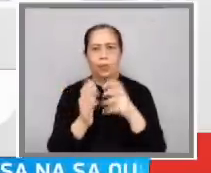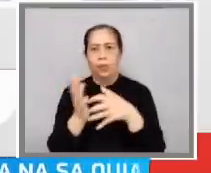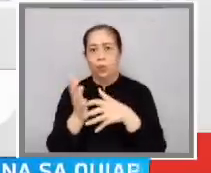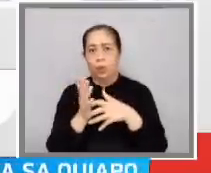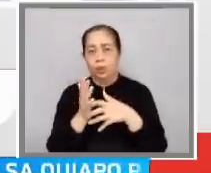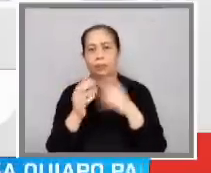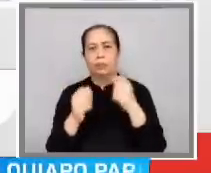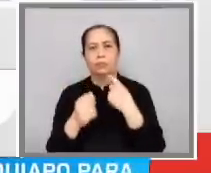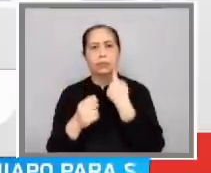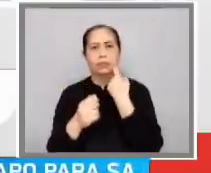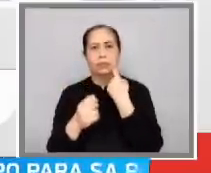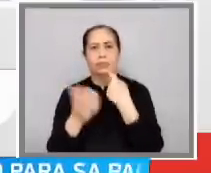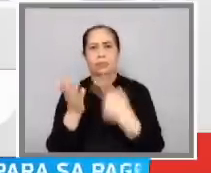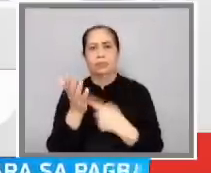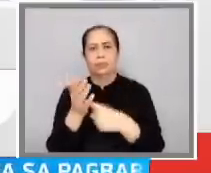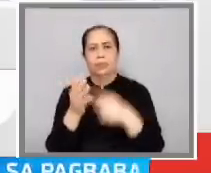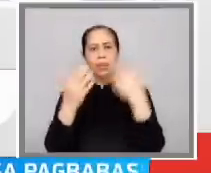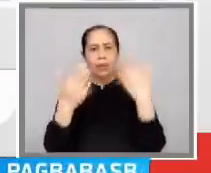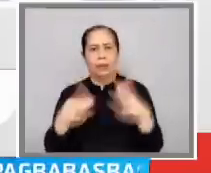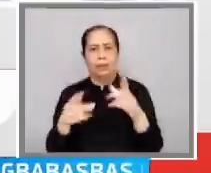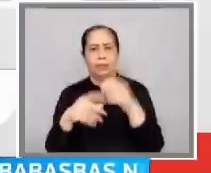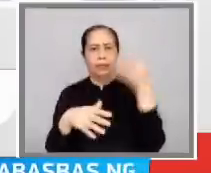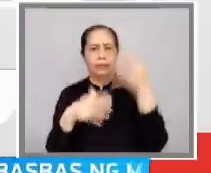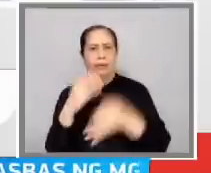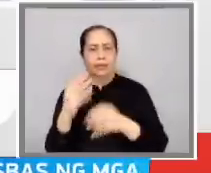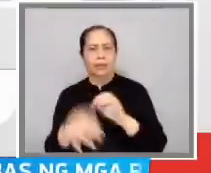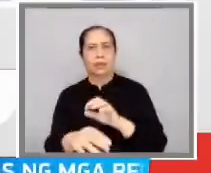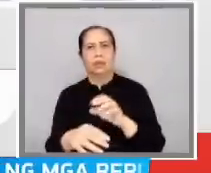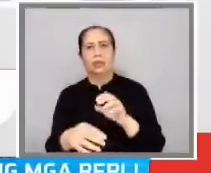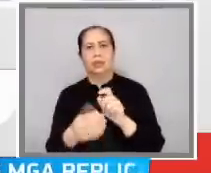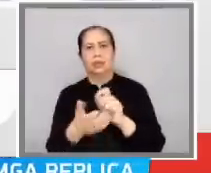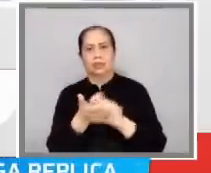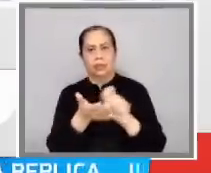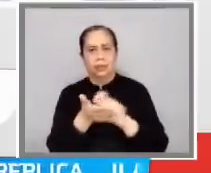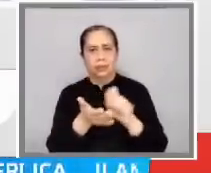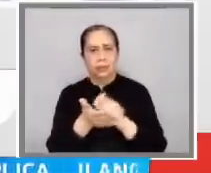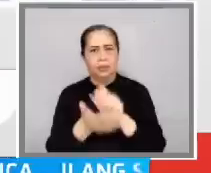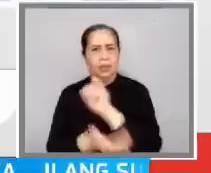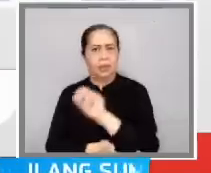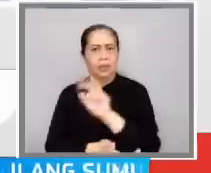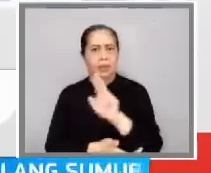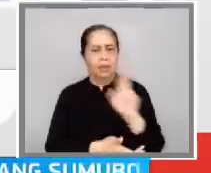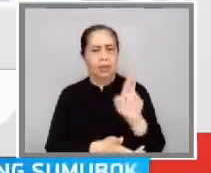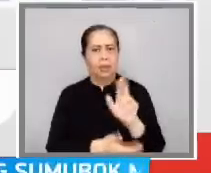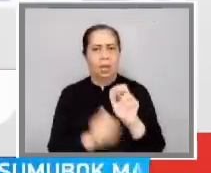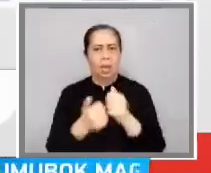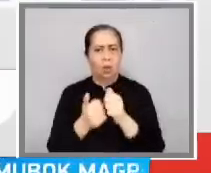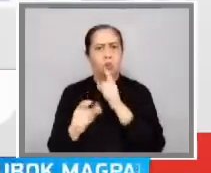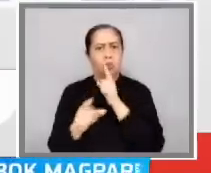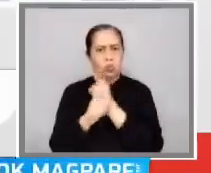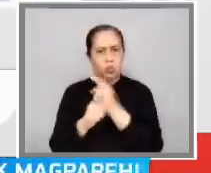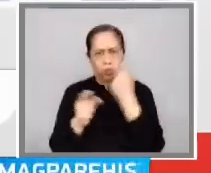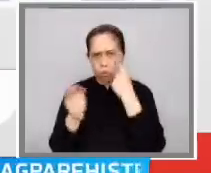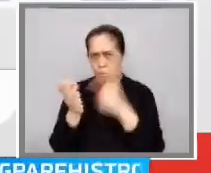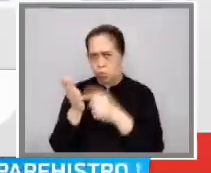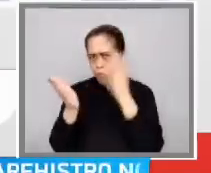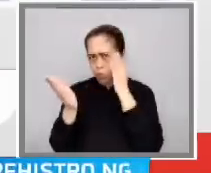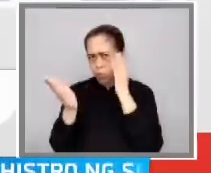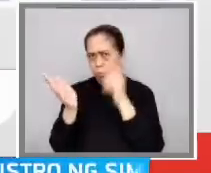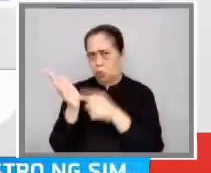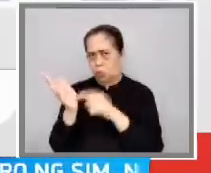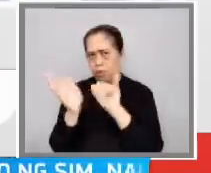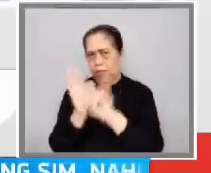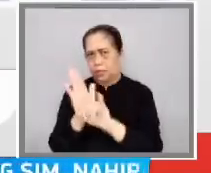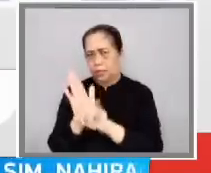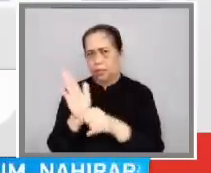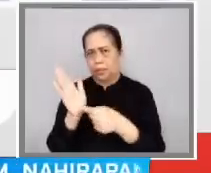mga napag-usapan po after po nung final draft of initial draft of the IRR is how to verify po, no, yung identity ng ating